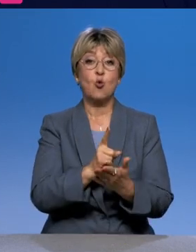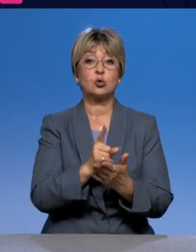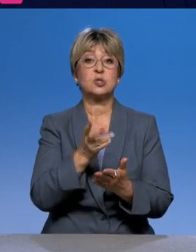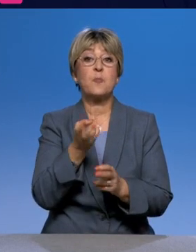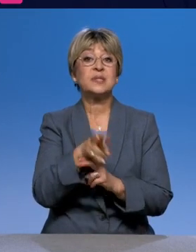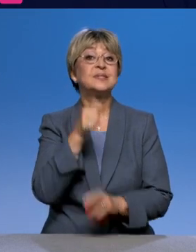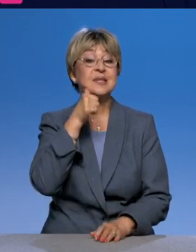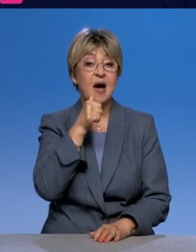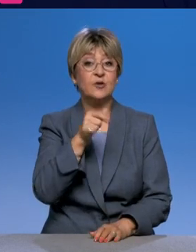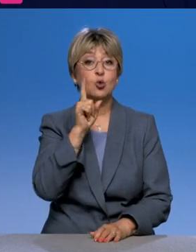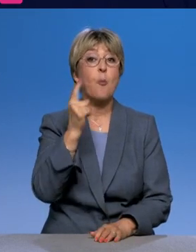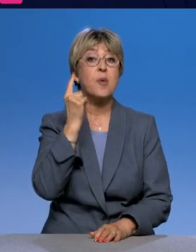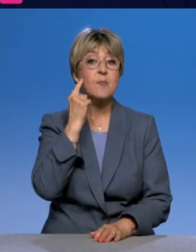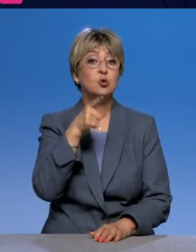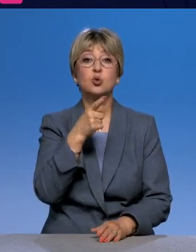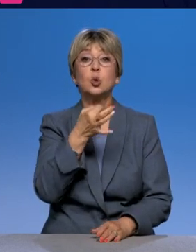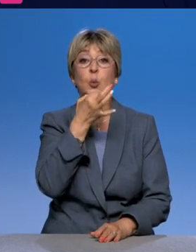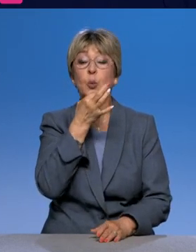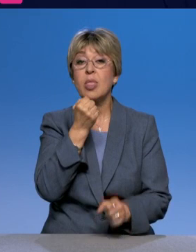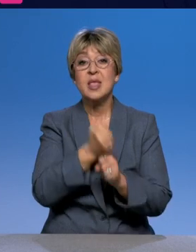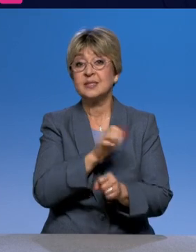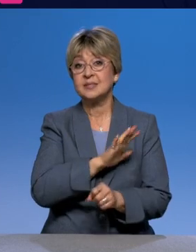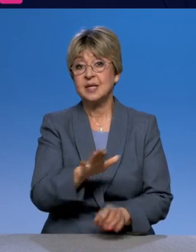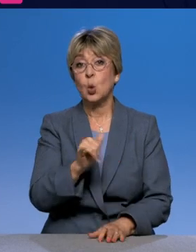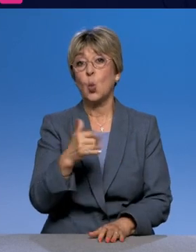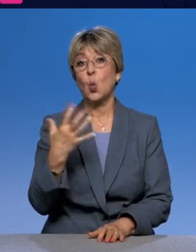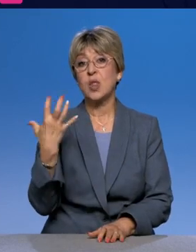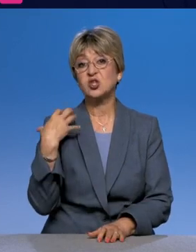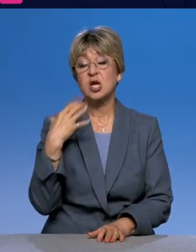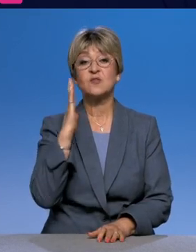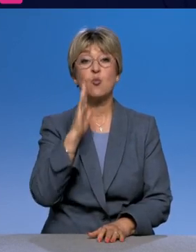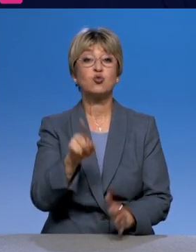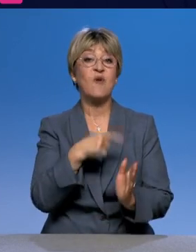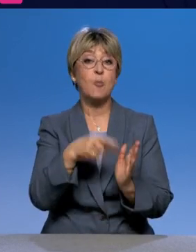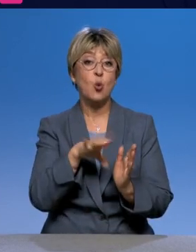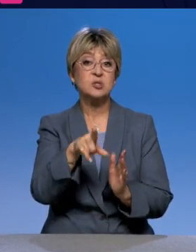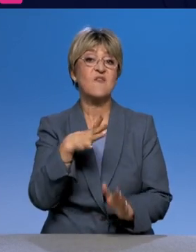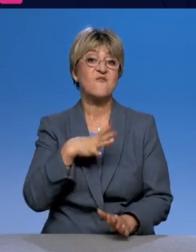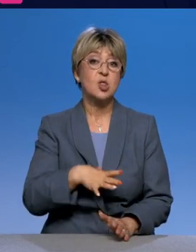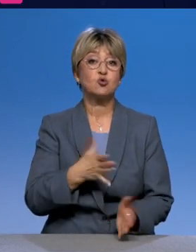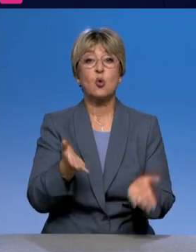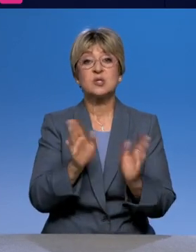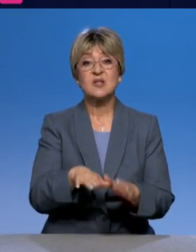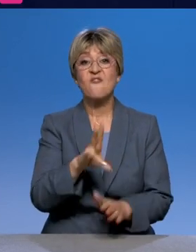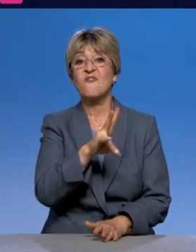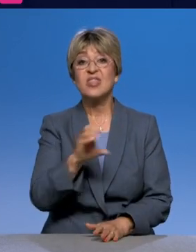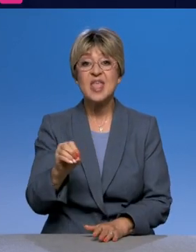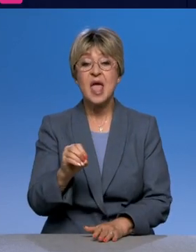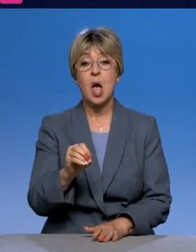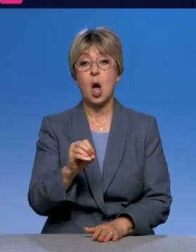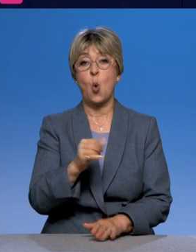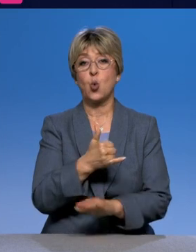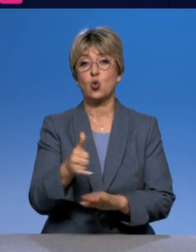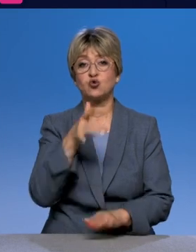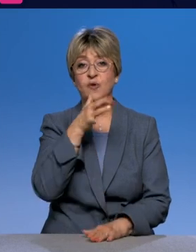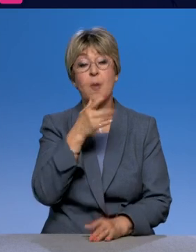завтра. Но ты понимаешь, что ты не доделаешь, у начальства будут вопросы, и ты остаешься в свое внеурочное время. Это другое. Это